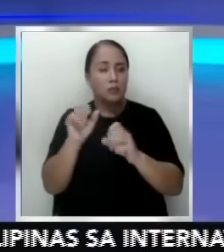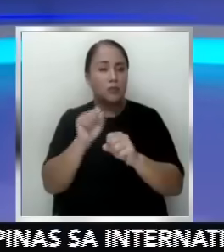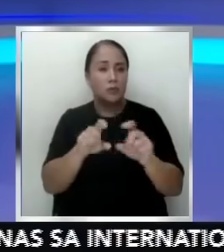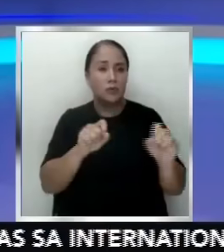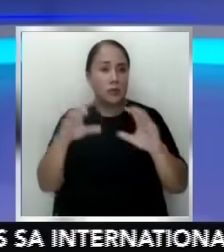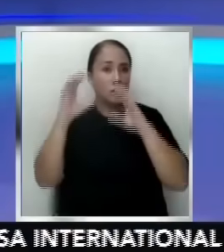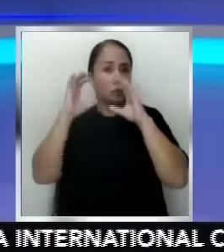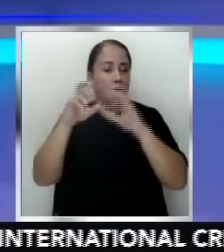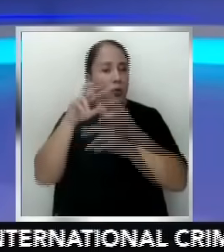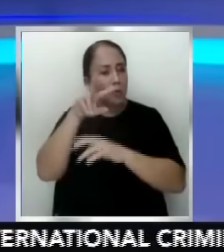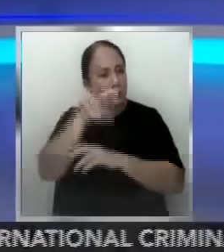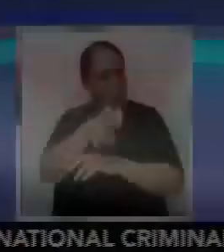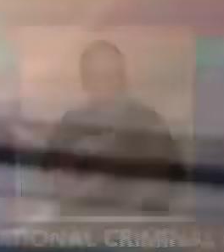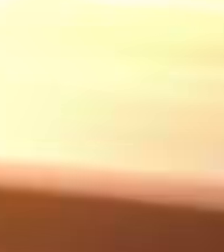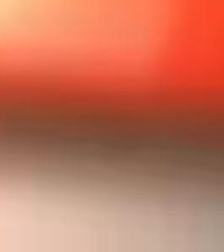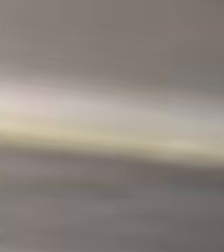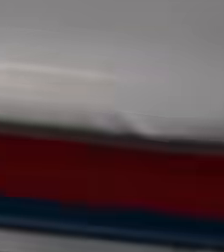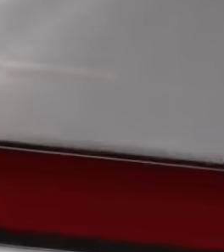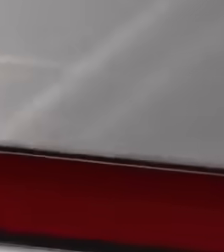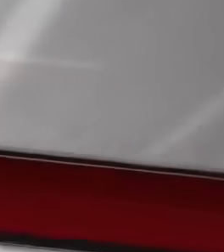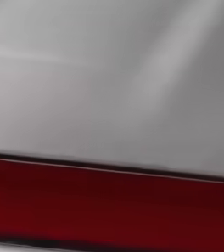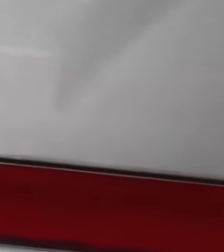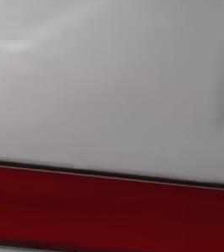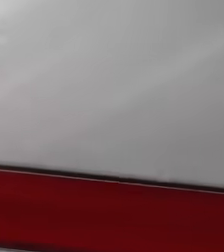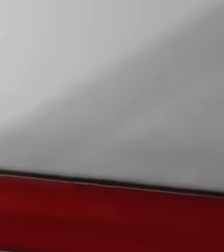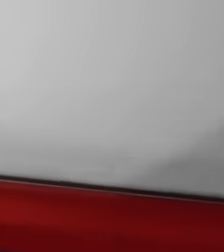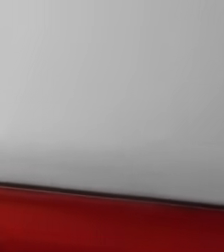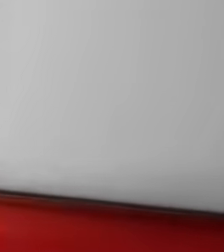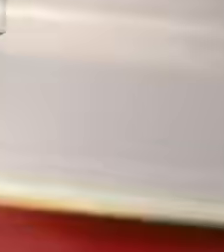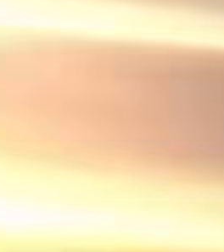kamiya na tinutukan ni John consulta